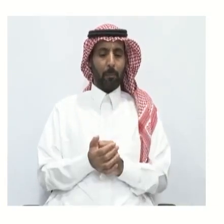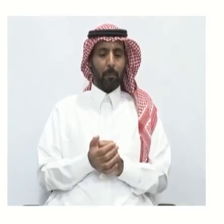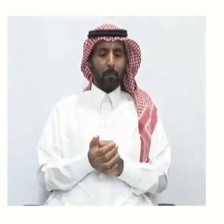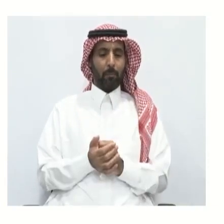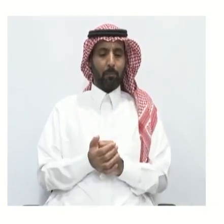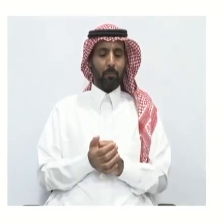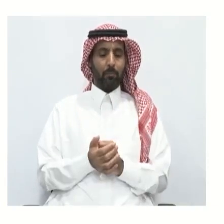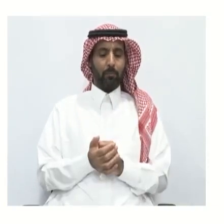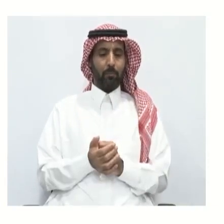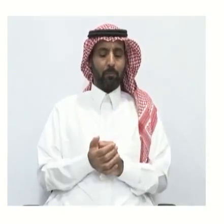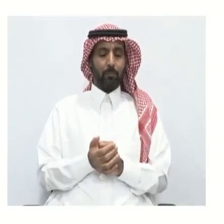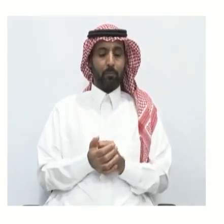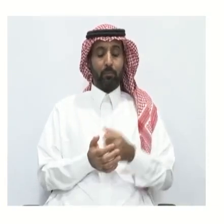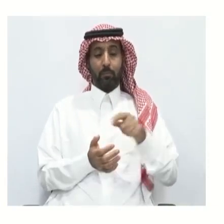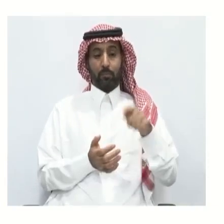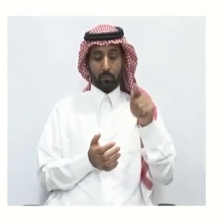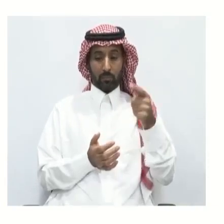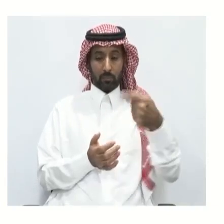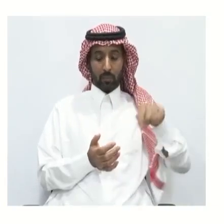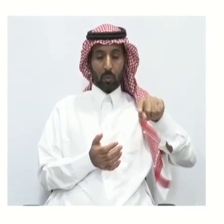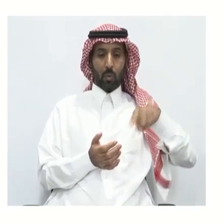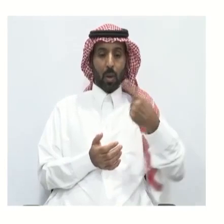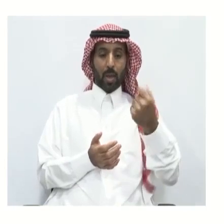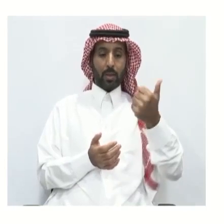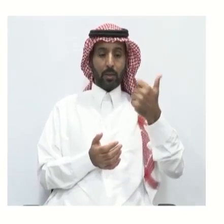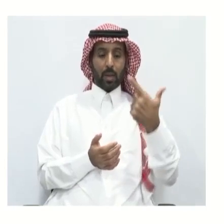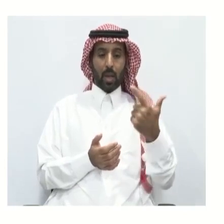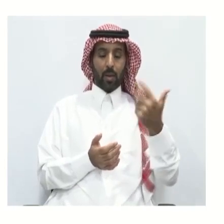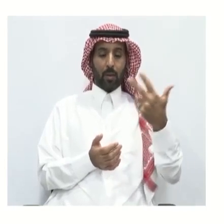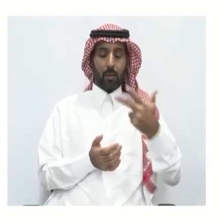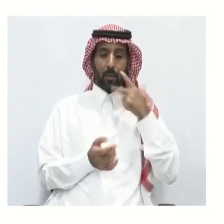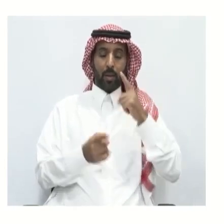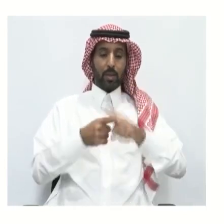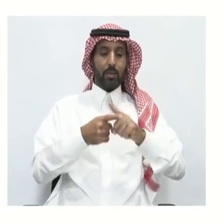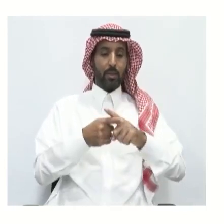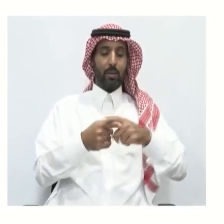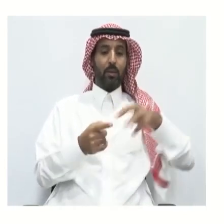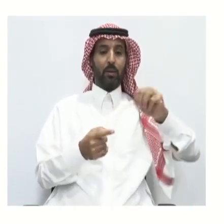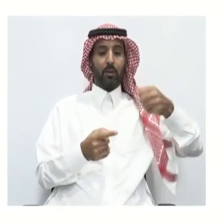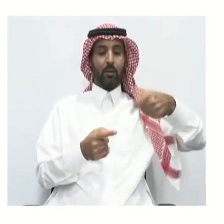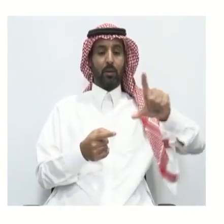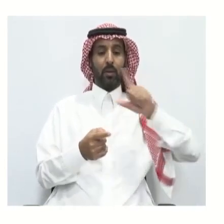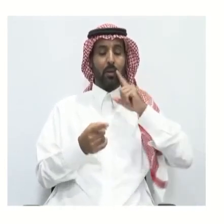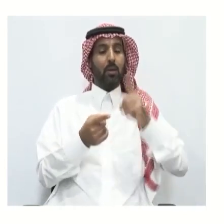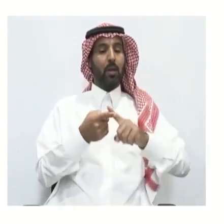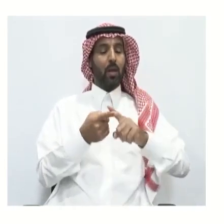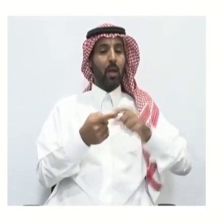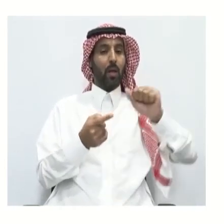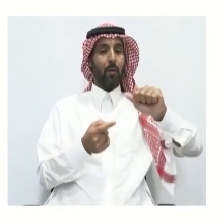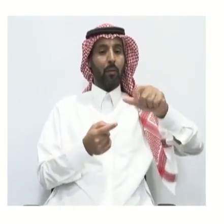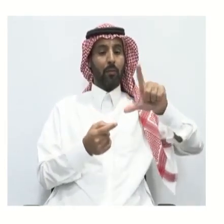سنستخدم مولات كلوريد الالمنيوم التي حسبناها قبل قليل ضرب كسر الكتله